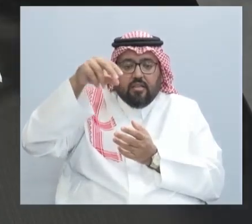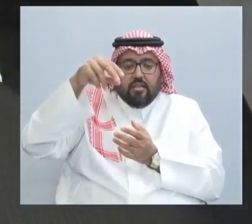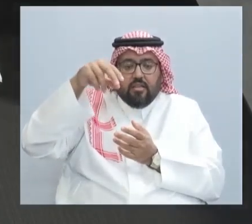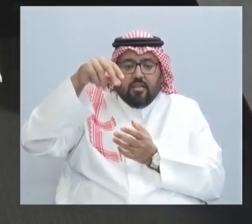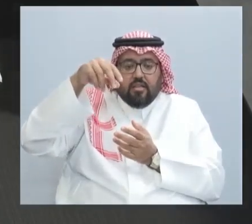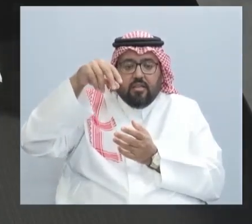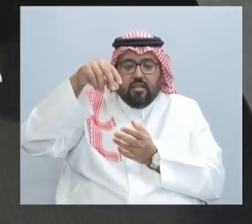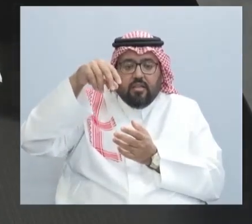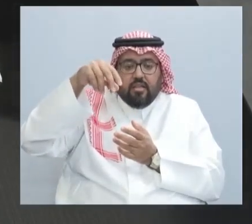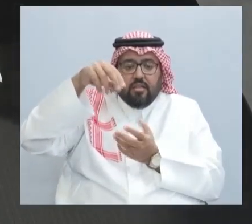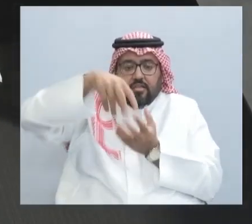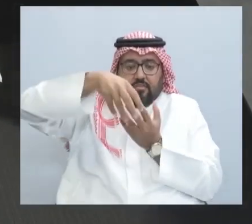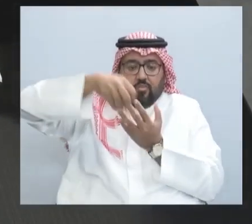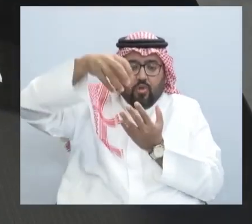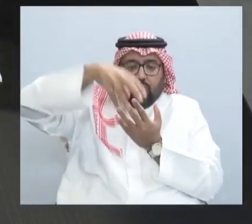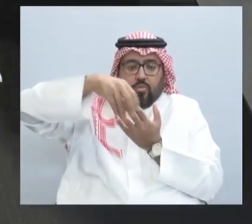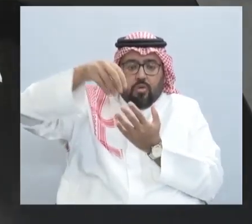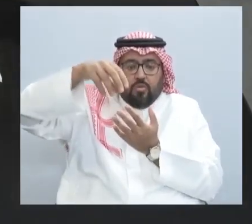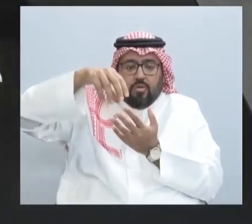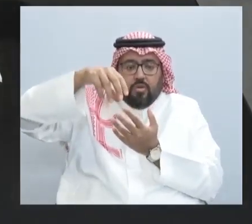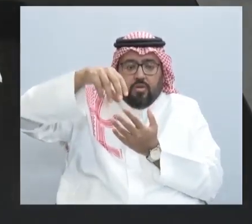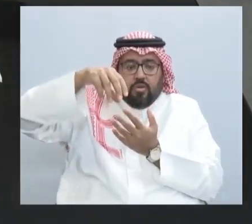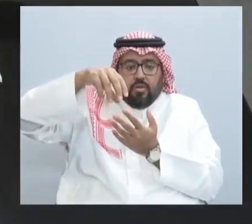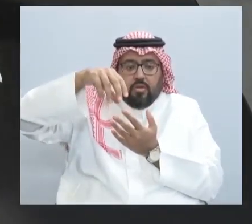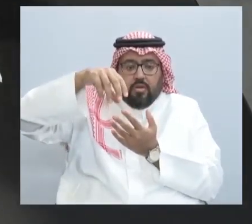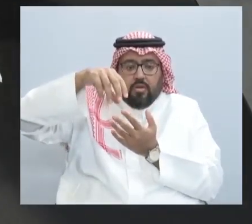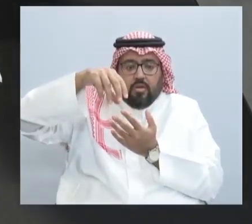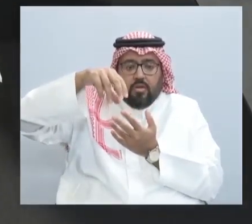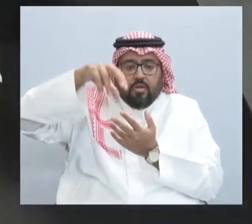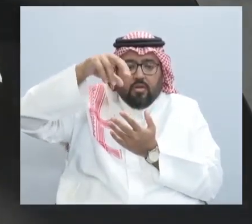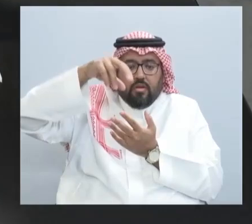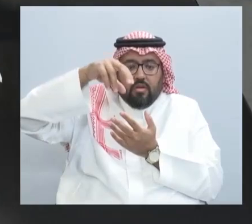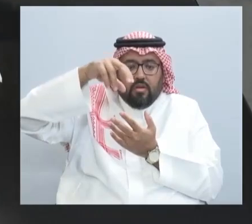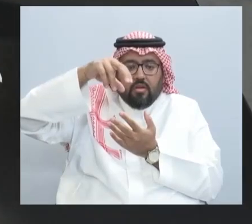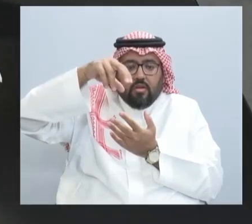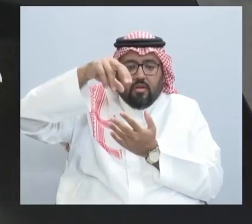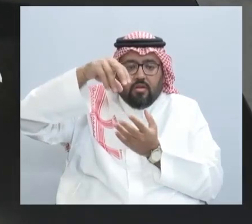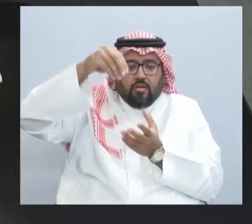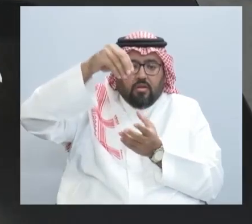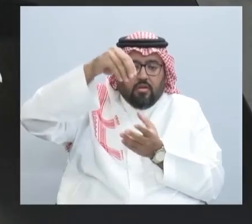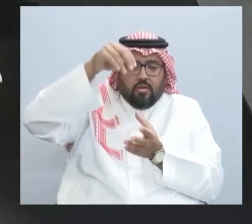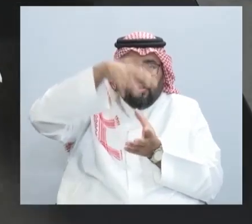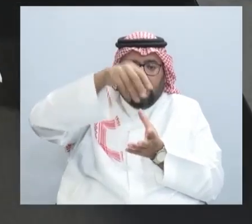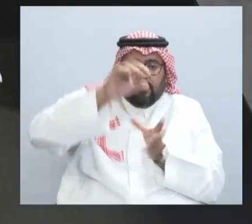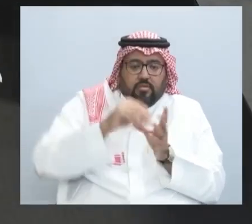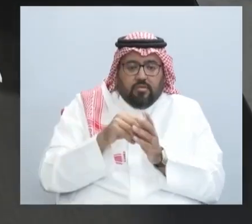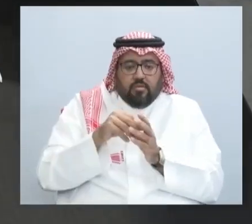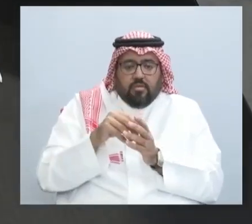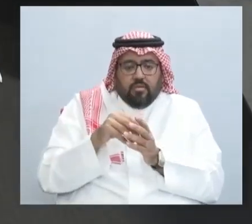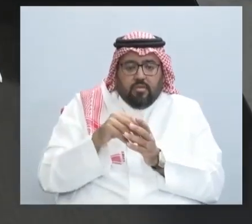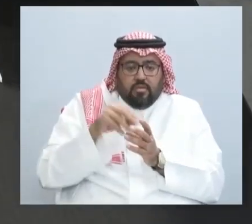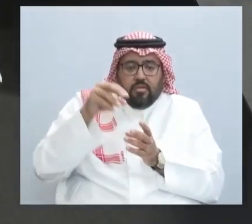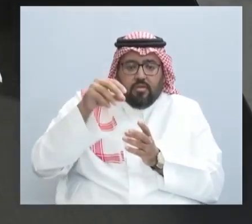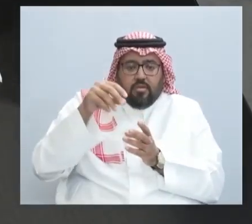معي قمنا بجذب كميه من مشابك الورق لتتركها في وعائها